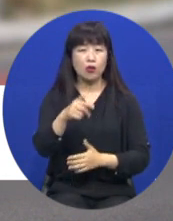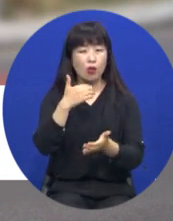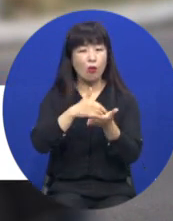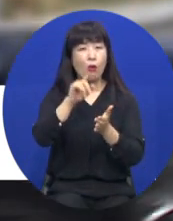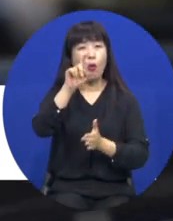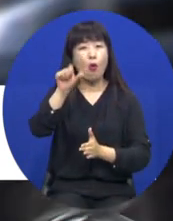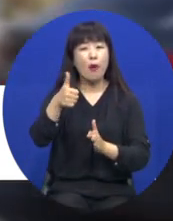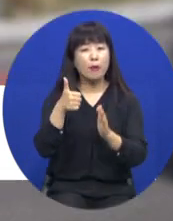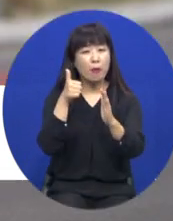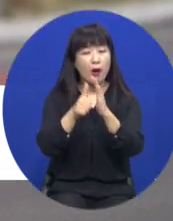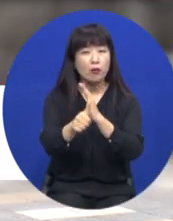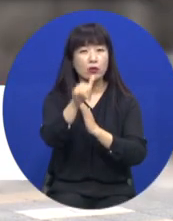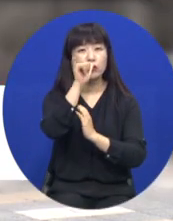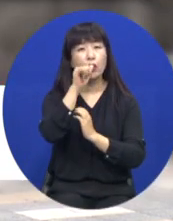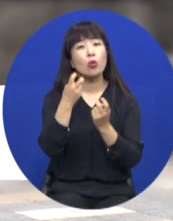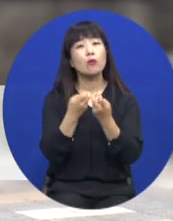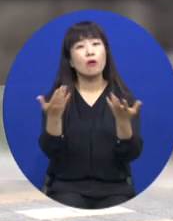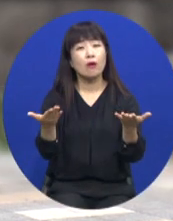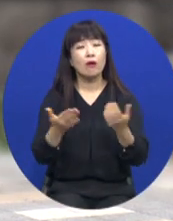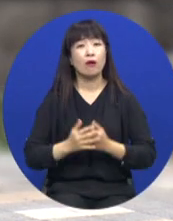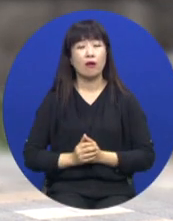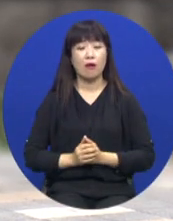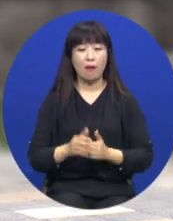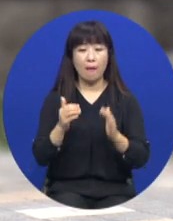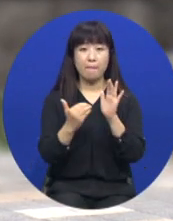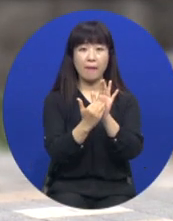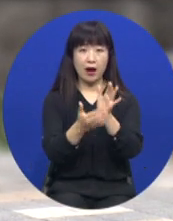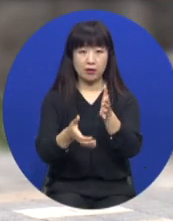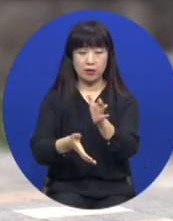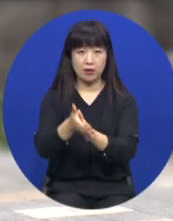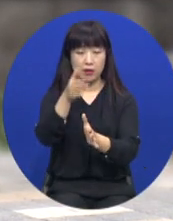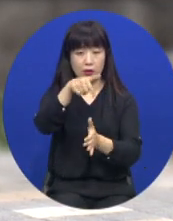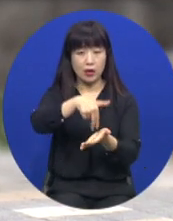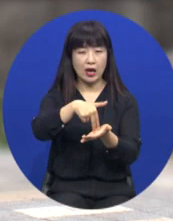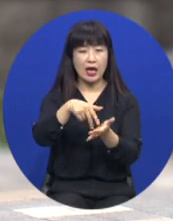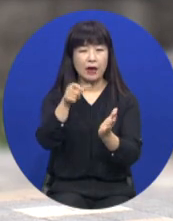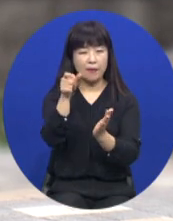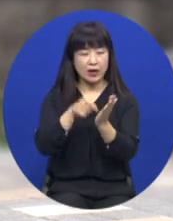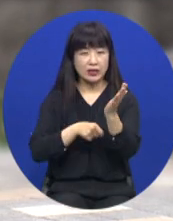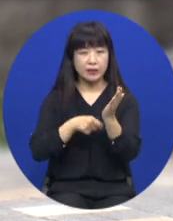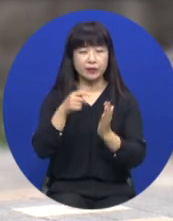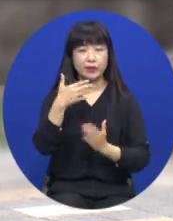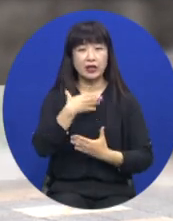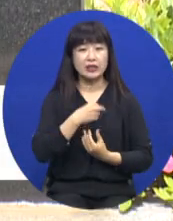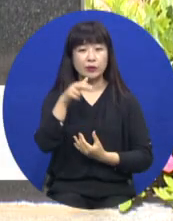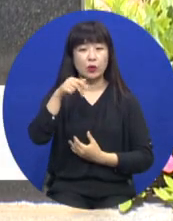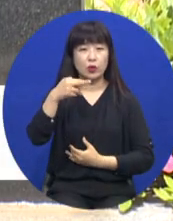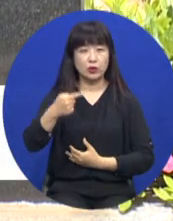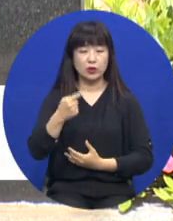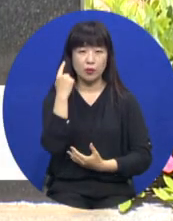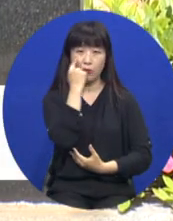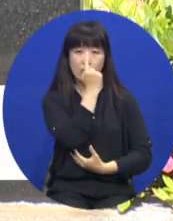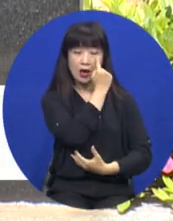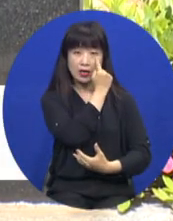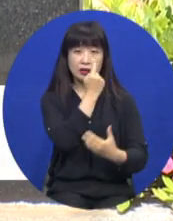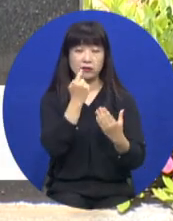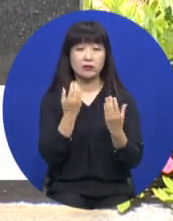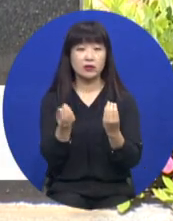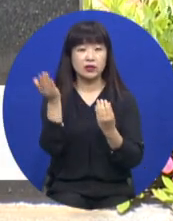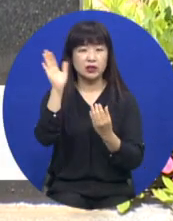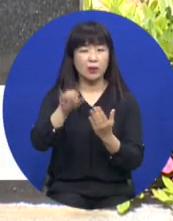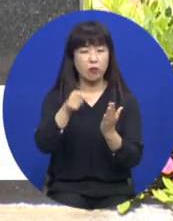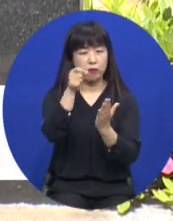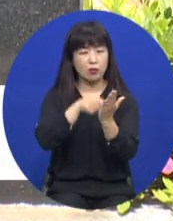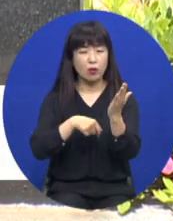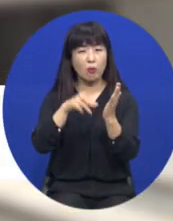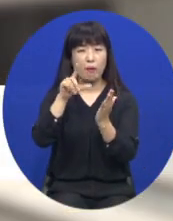일을 걸쳤거든요. 방역당국이 사우나 안심코드와 일지 등을 통해 방문객을 확인하고 있지만 상당수가